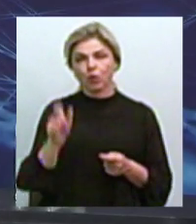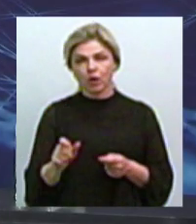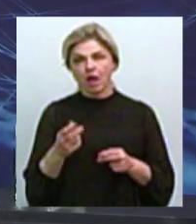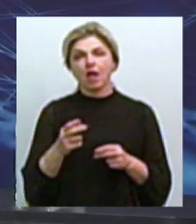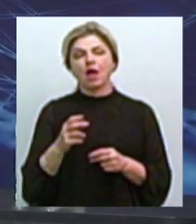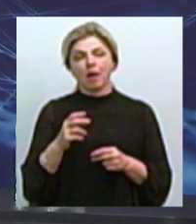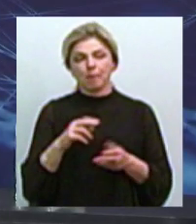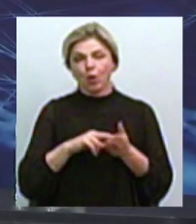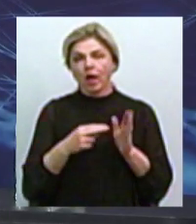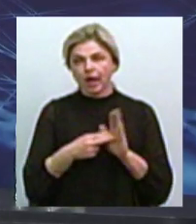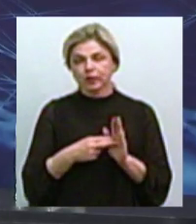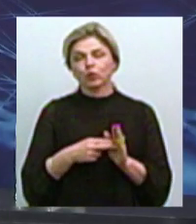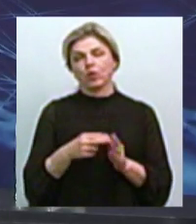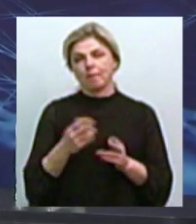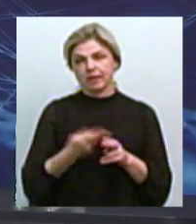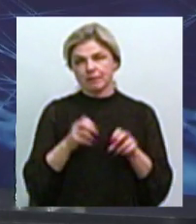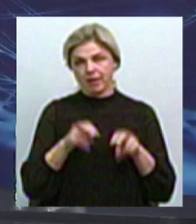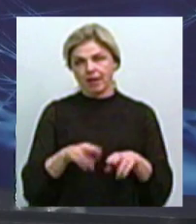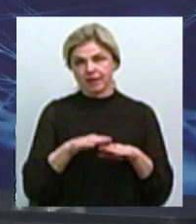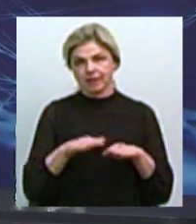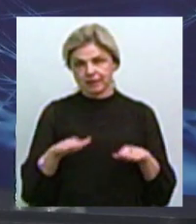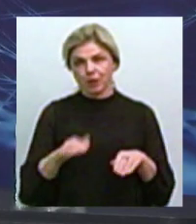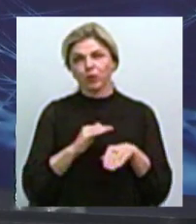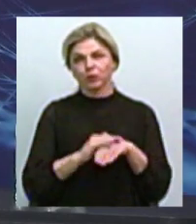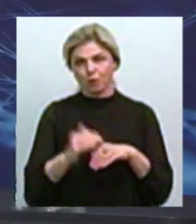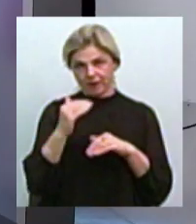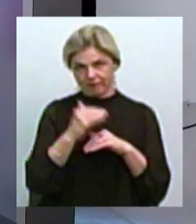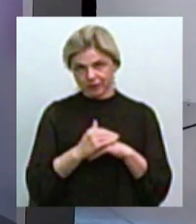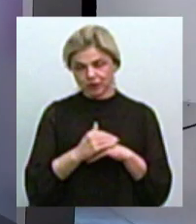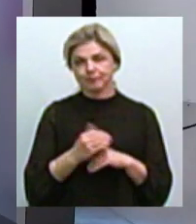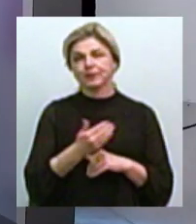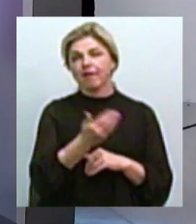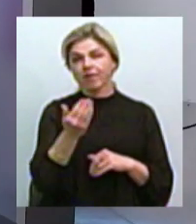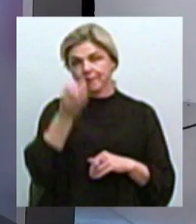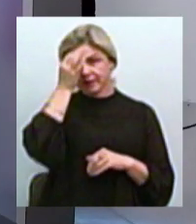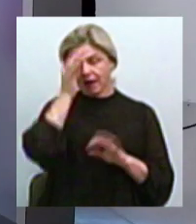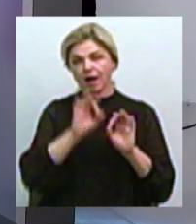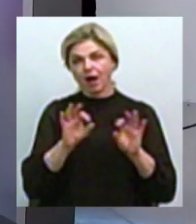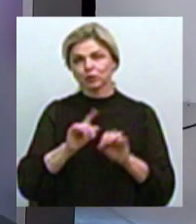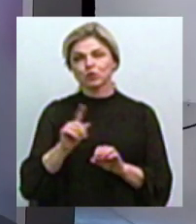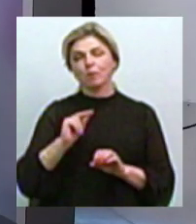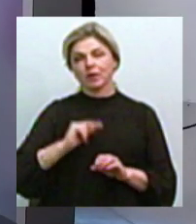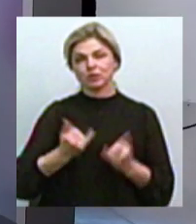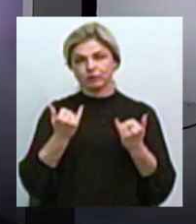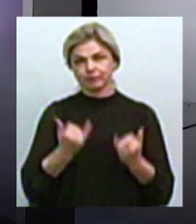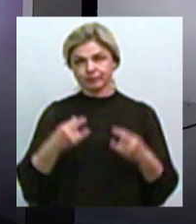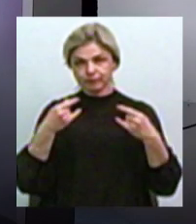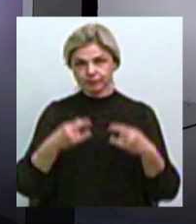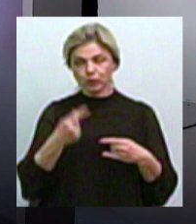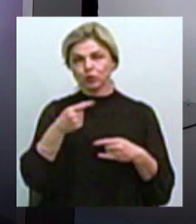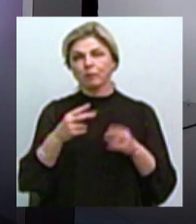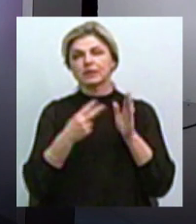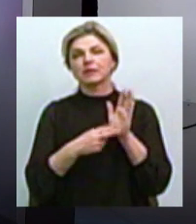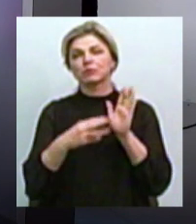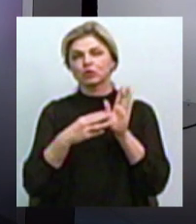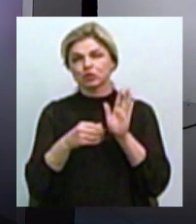Тетяна Жарінова. Тетяна, я вас вітаю, добрий вечір. Добрий вечір. А глядачам я нагадую, що ми працюємо в прямому ефірі. Телефон студії